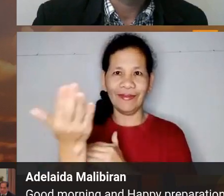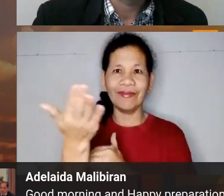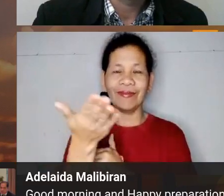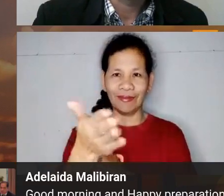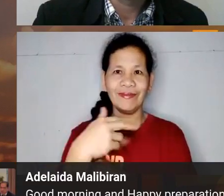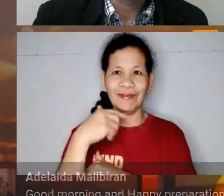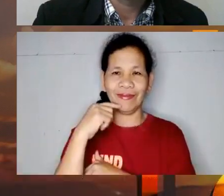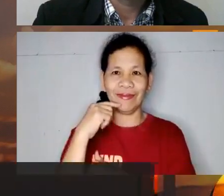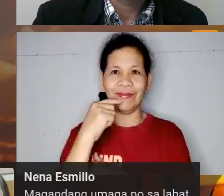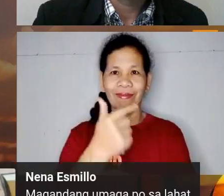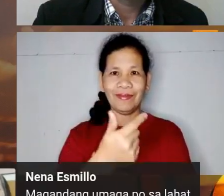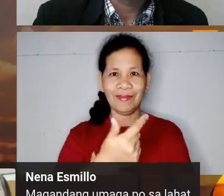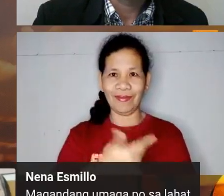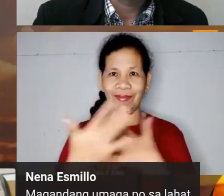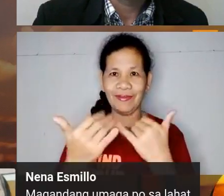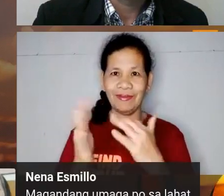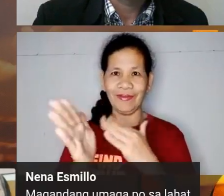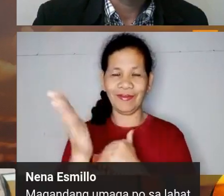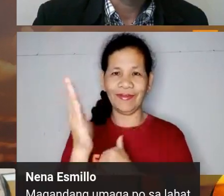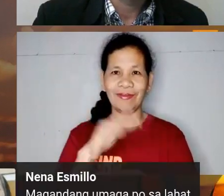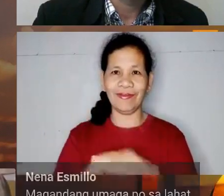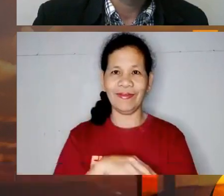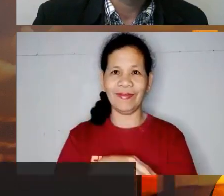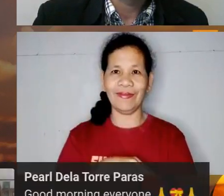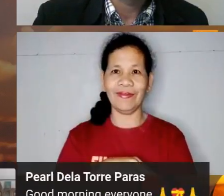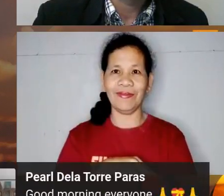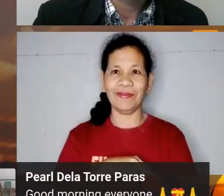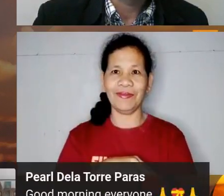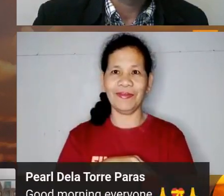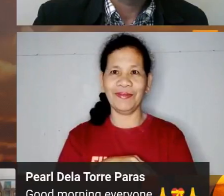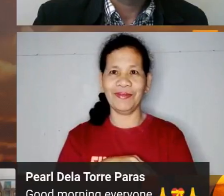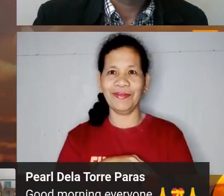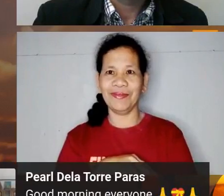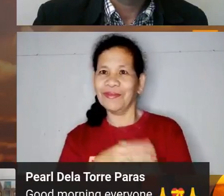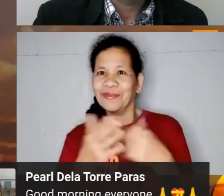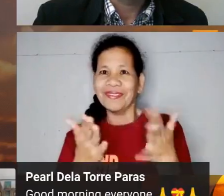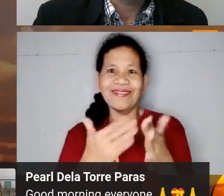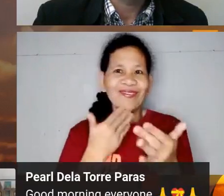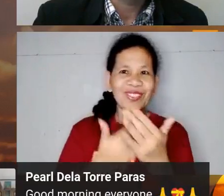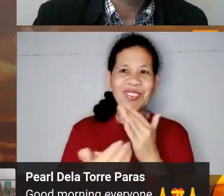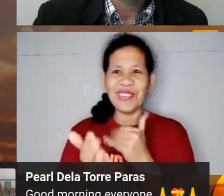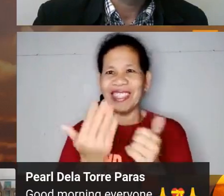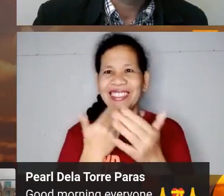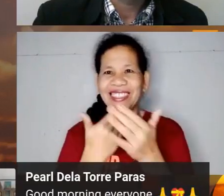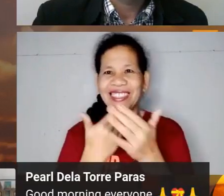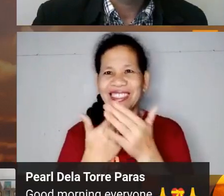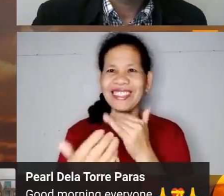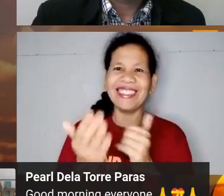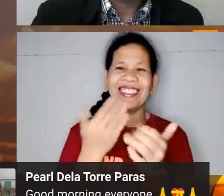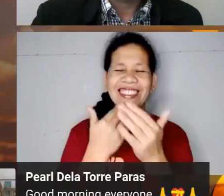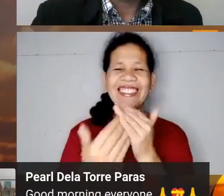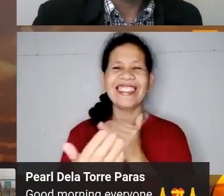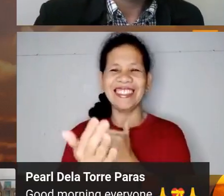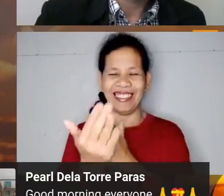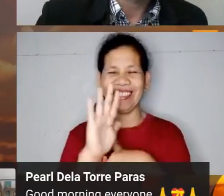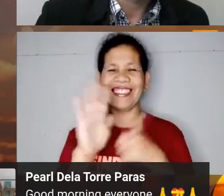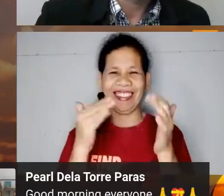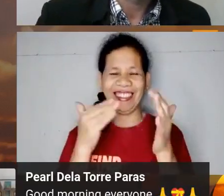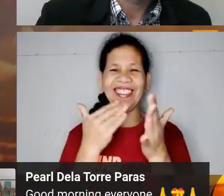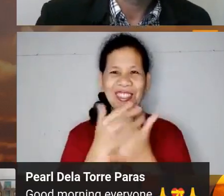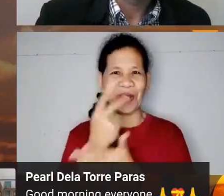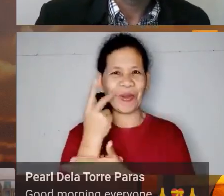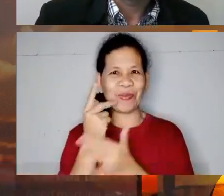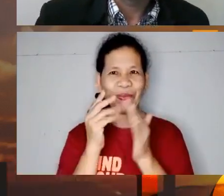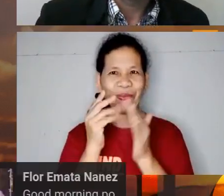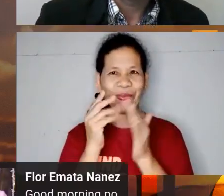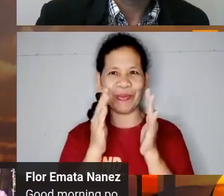ating mga taga-subaybay sa umaga nito. Heto na. Good morning, good morning, good morning sa ating lahat at sa ating mga taga-subaybay ngayong umaga.